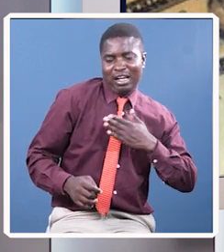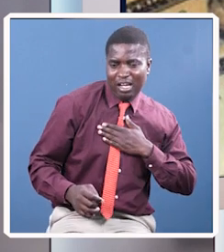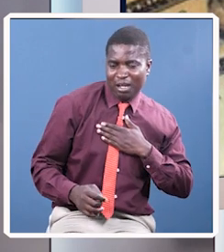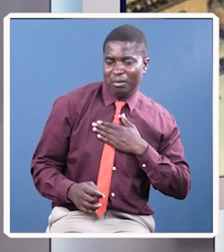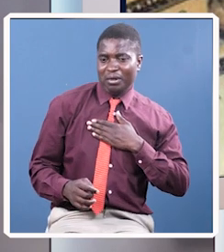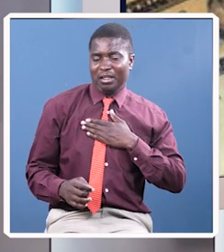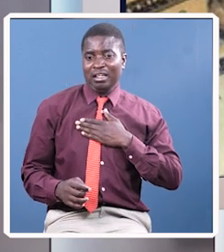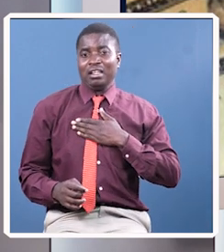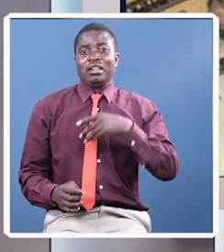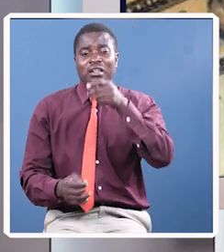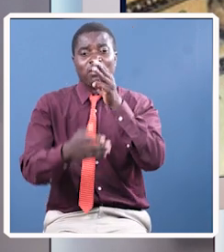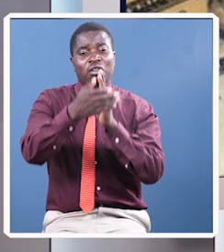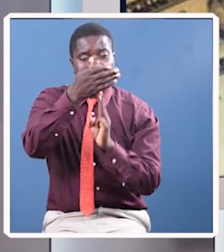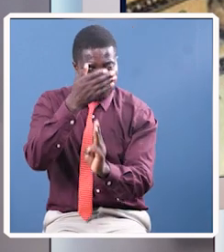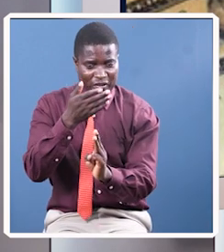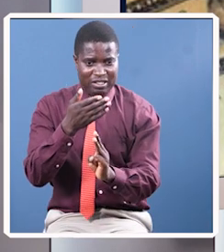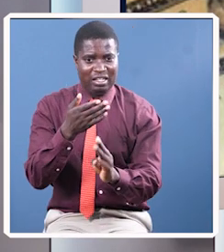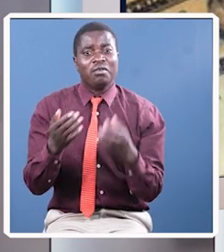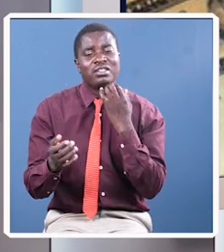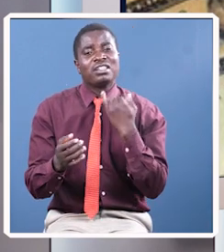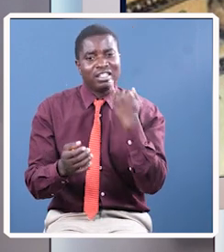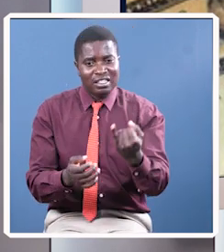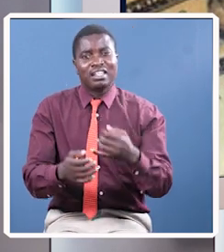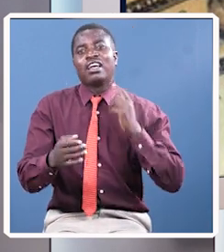nenyaya dzeprosperity gospel, he is a false prophet.